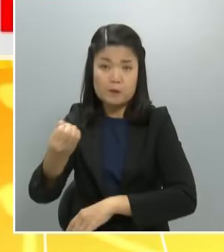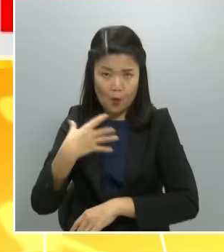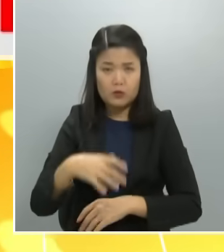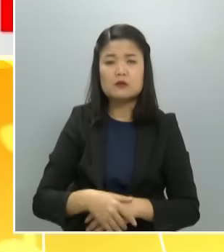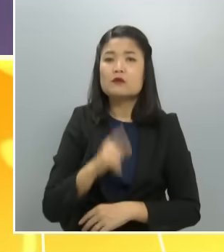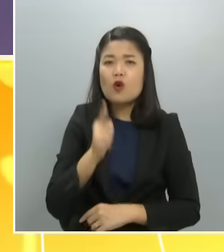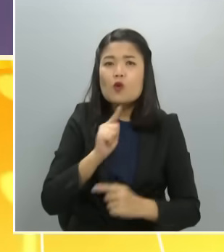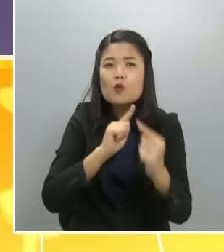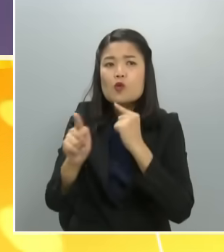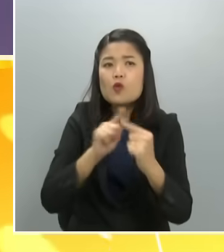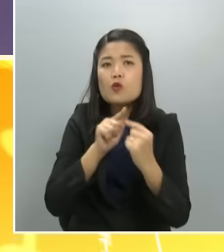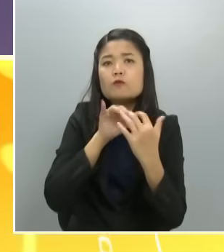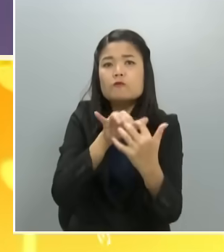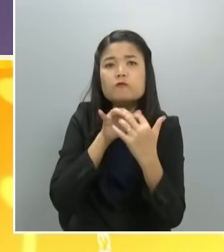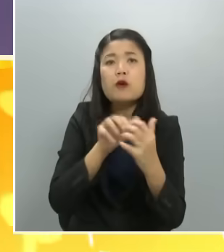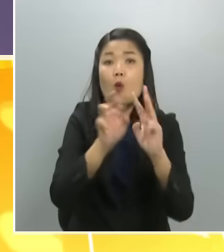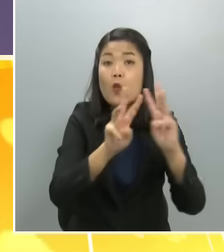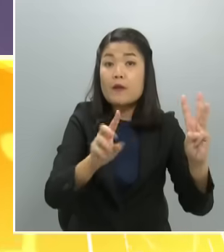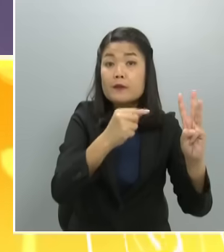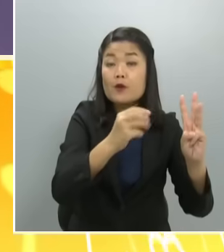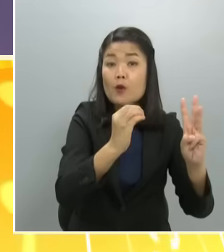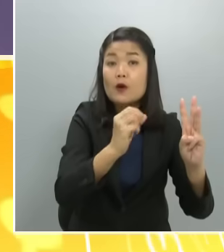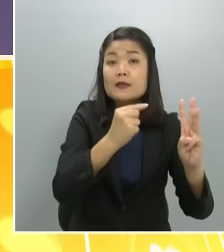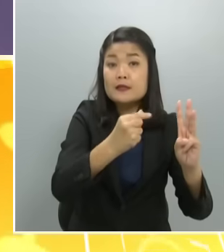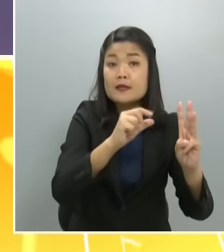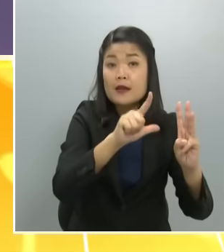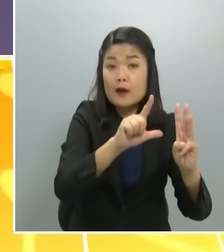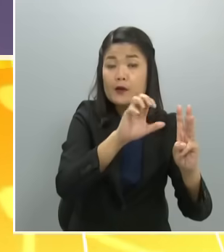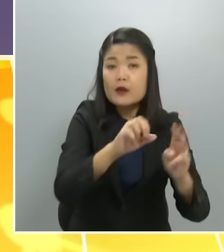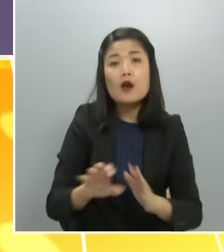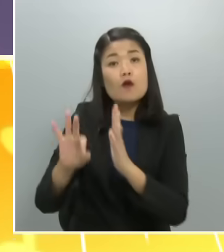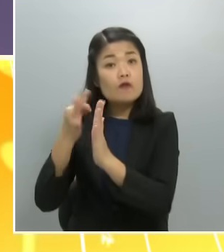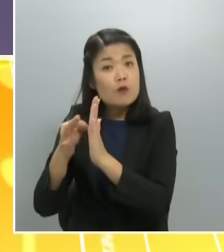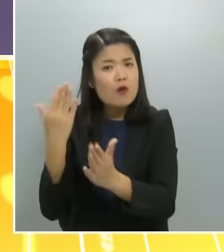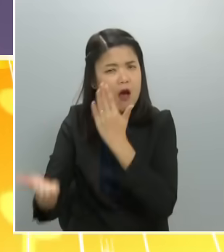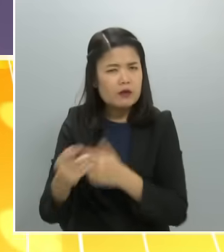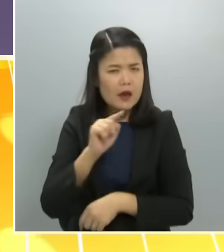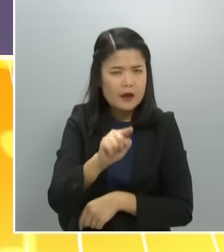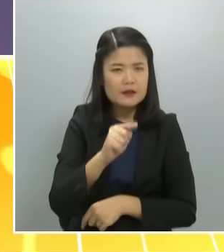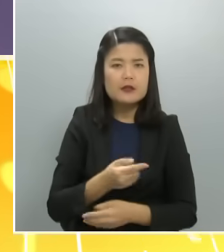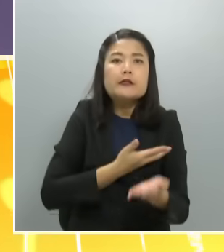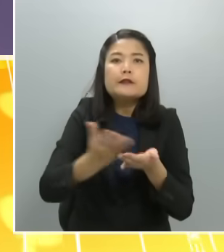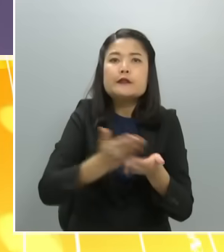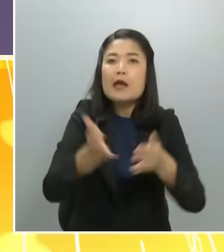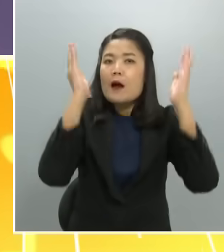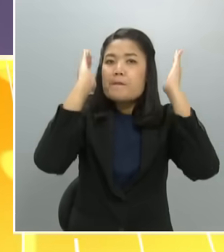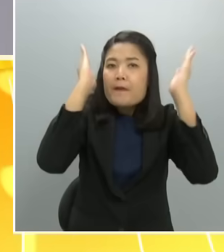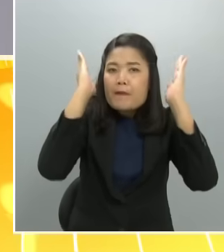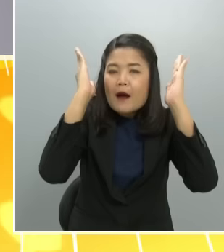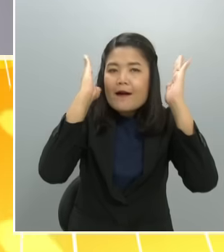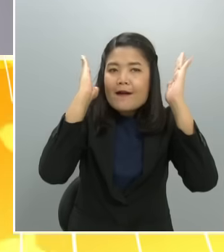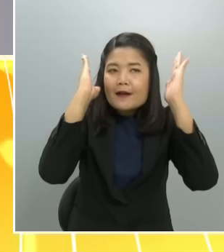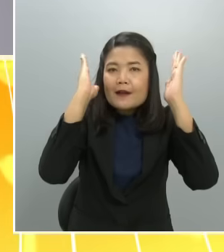สานกับกรณีของ Google ก็ดี Facebook ก็ดีลักษณะมิจฉาชีพมันซื้อโฆษณาที่เรียกว่าสปอนเซอร